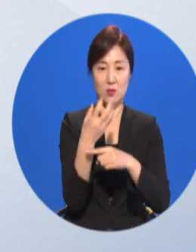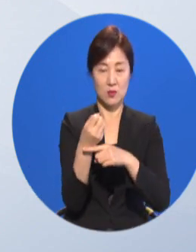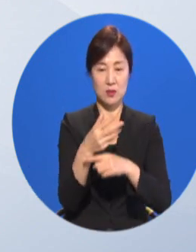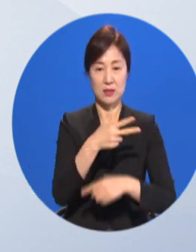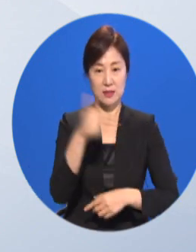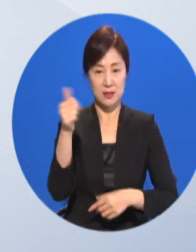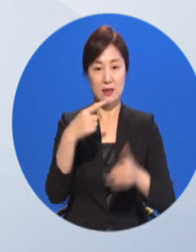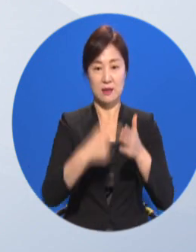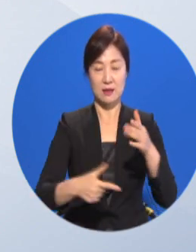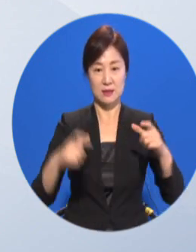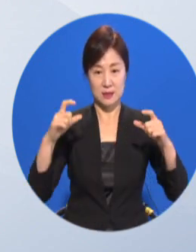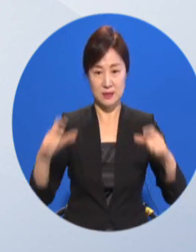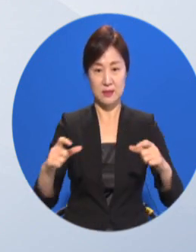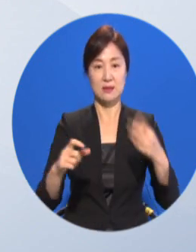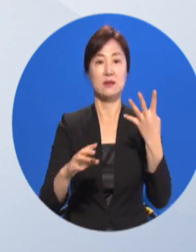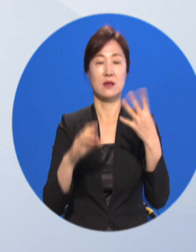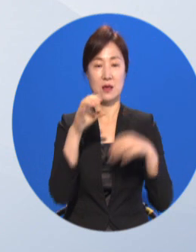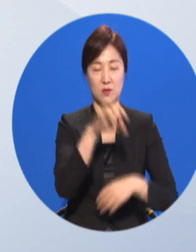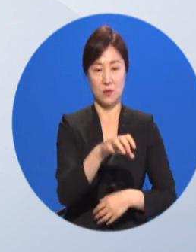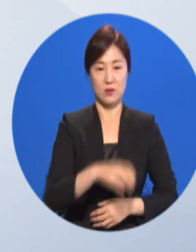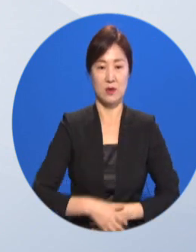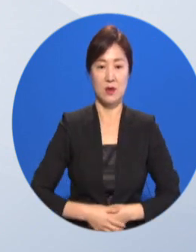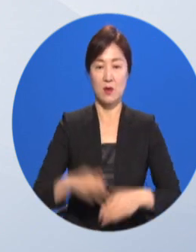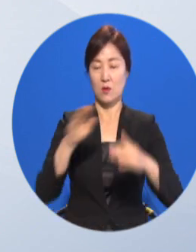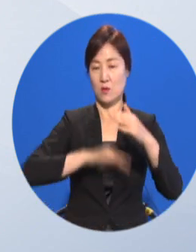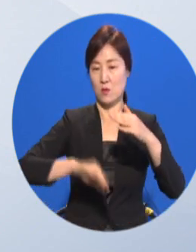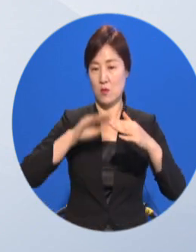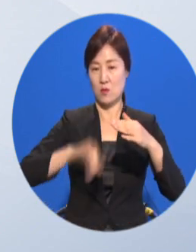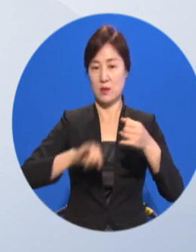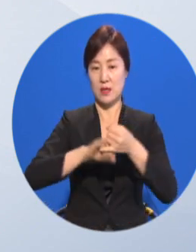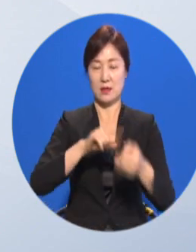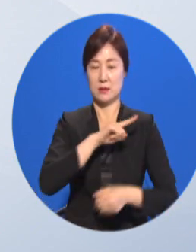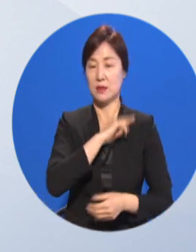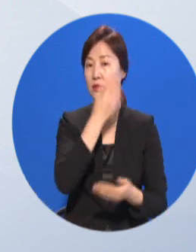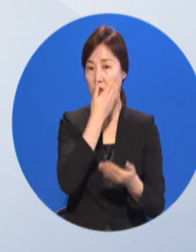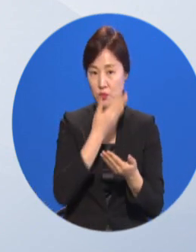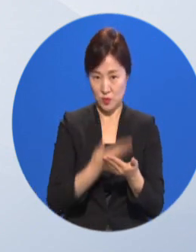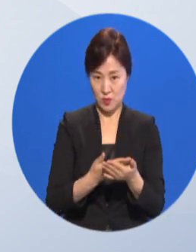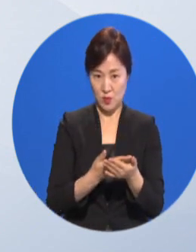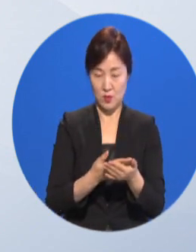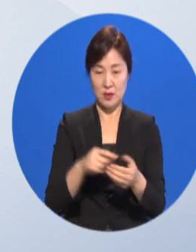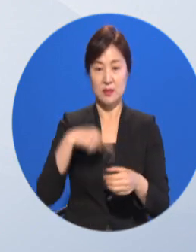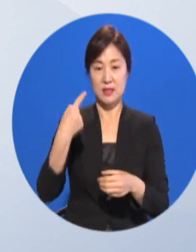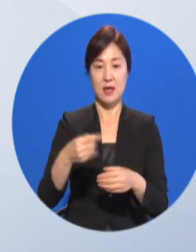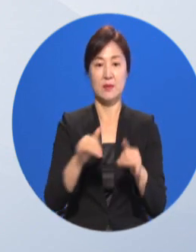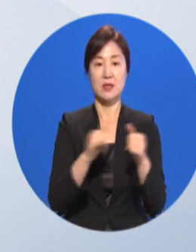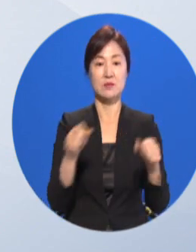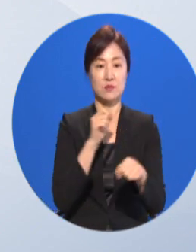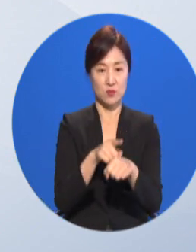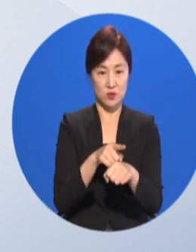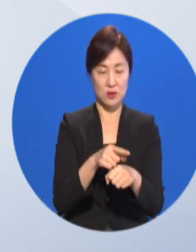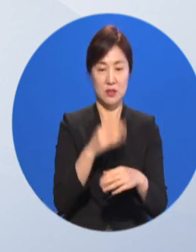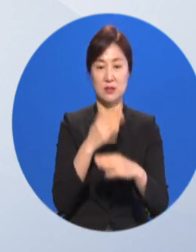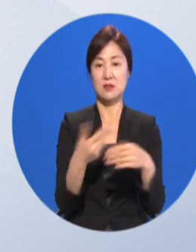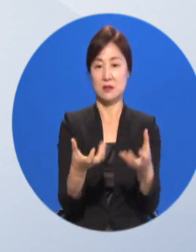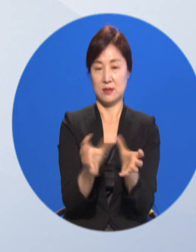강진 등 매개 선거구에서 공약을 가장 우선적으로 고려하고 인물 정당 순으로 조사됐습니다